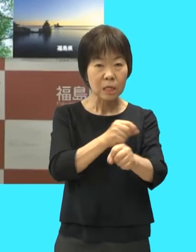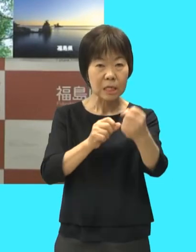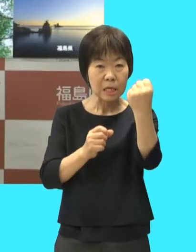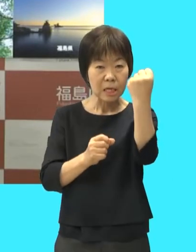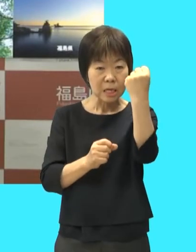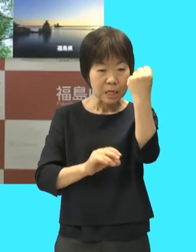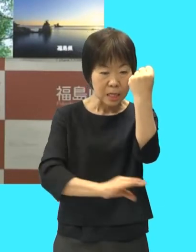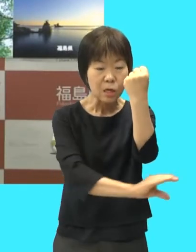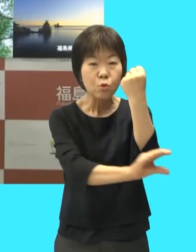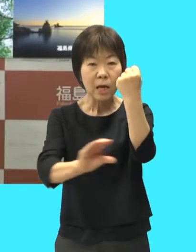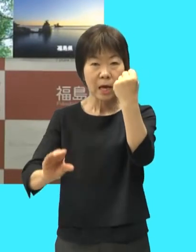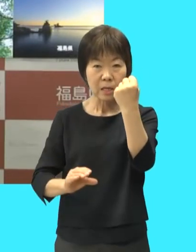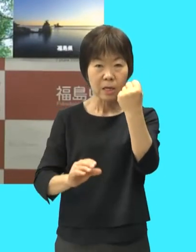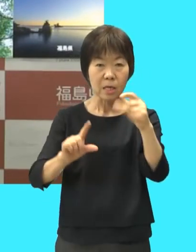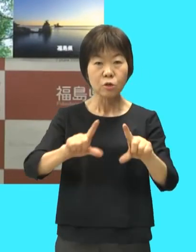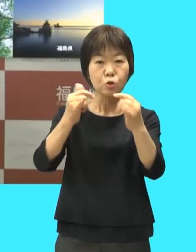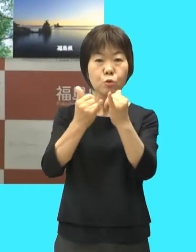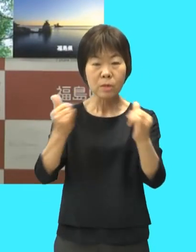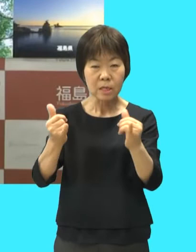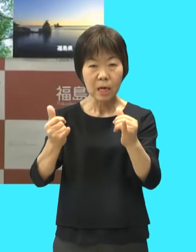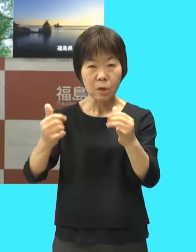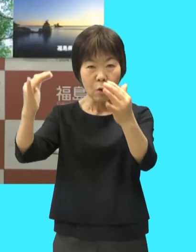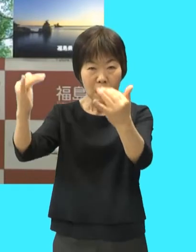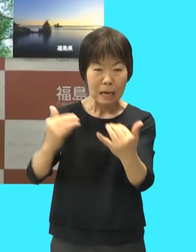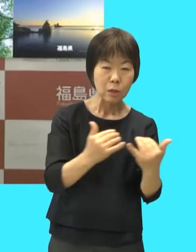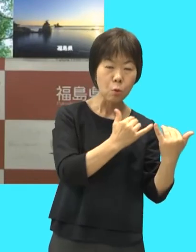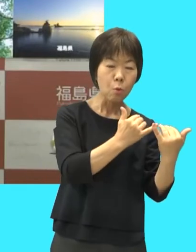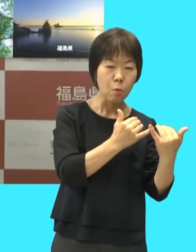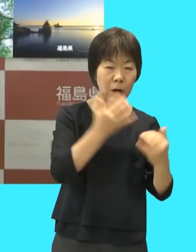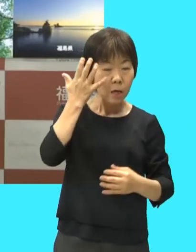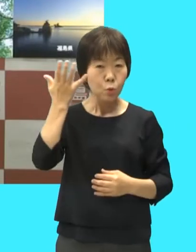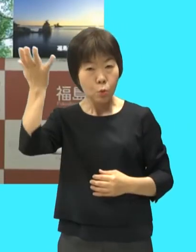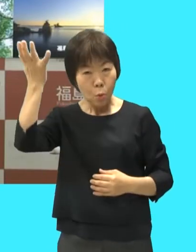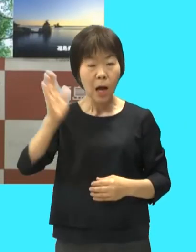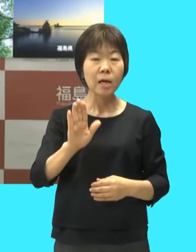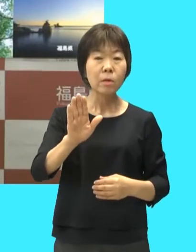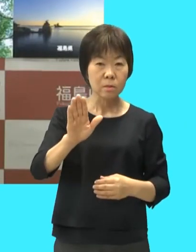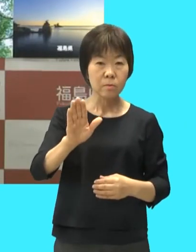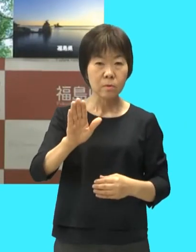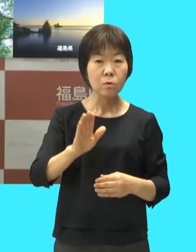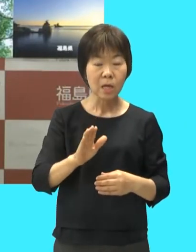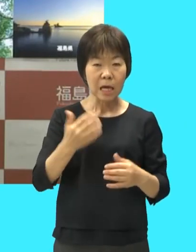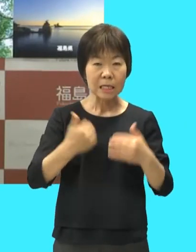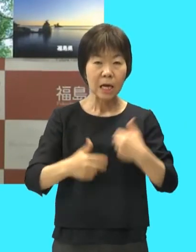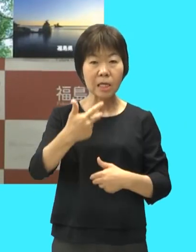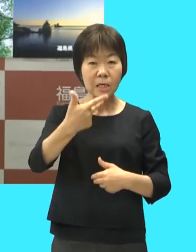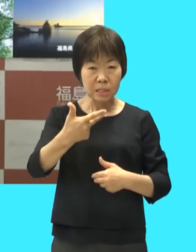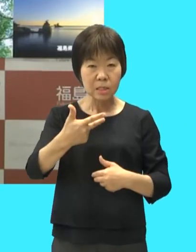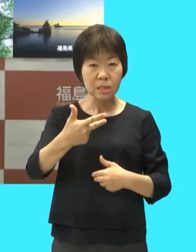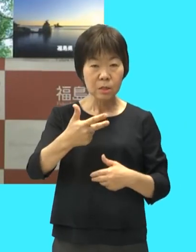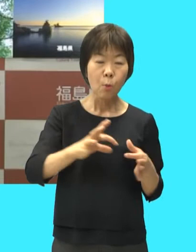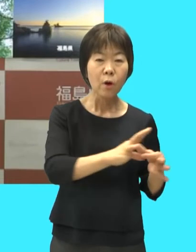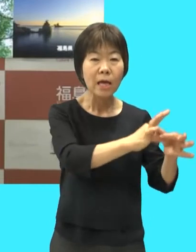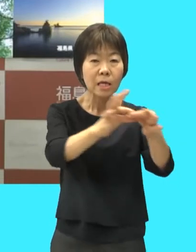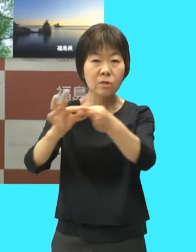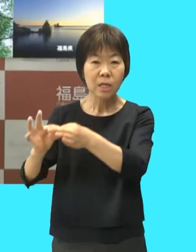であったり住民の方への影響というものが予測され得ますので、北方市とも連携をしながら